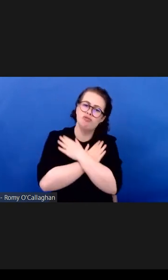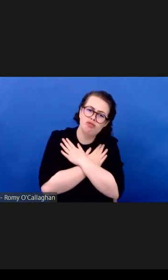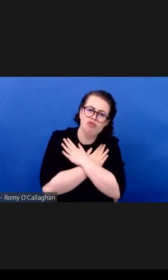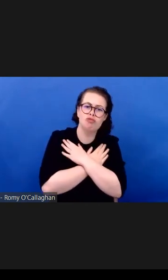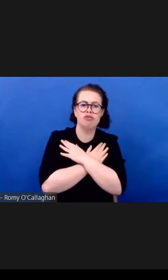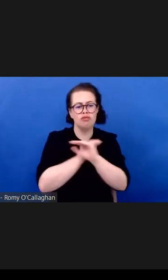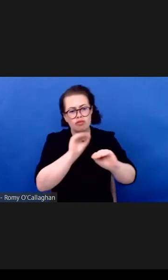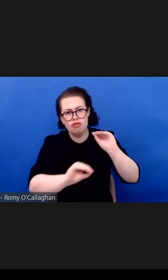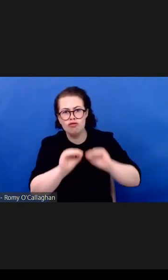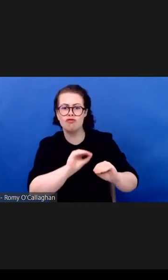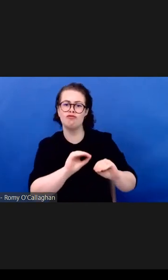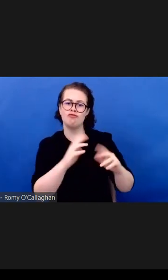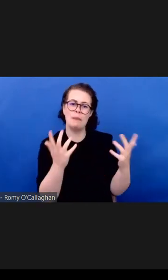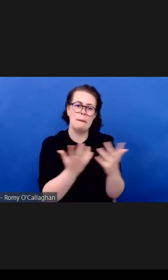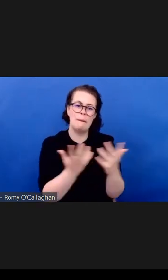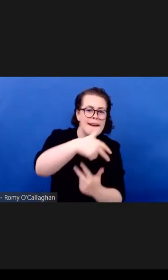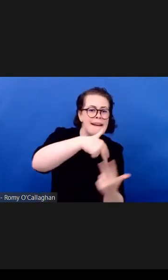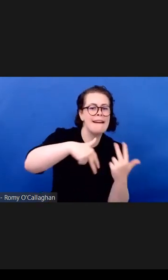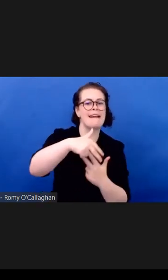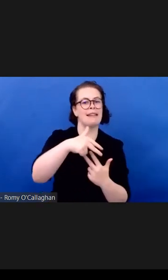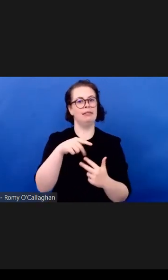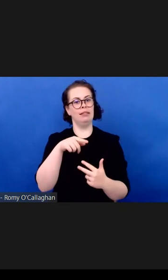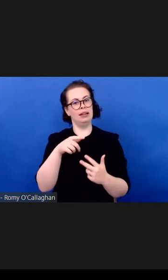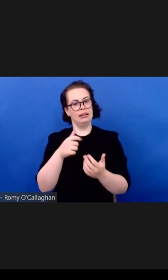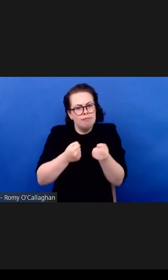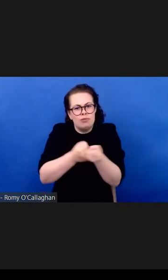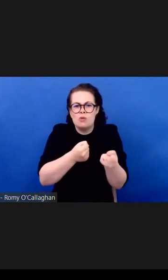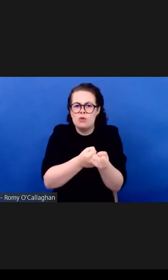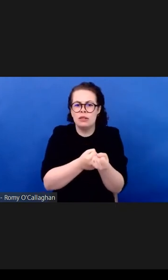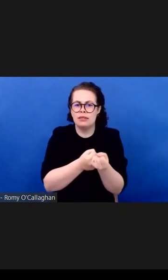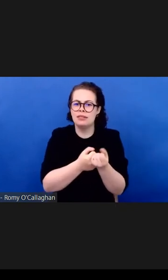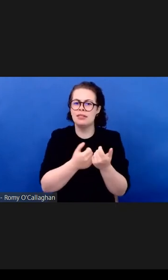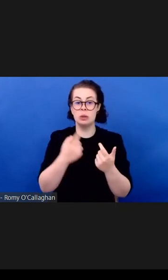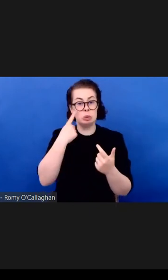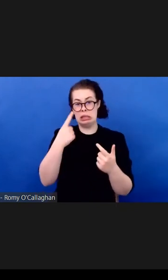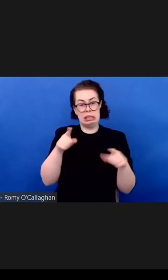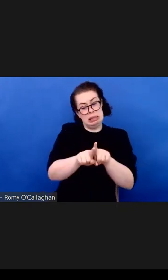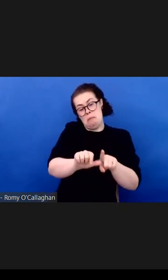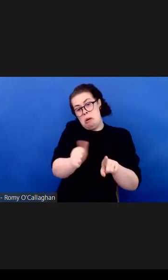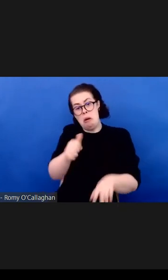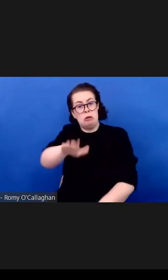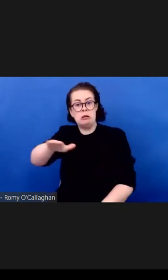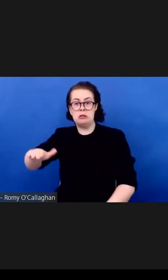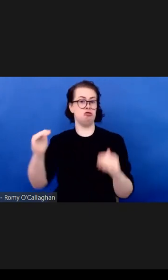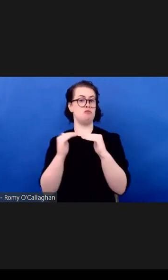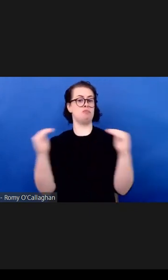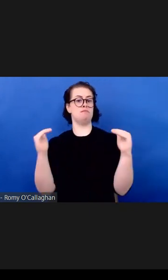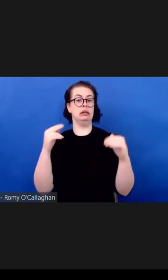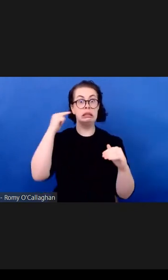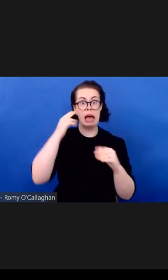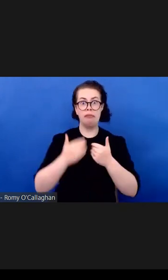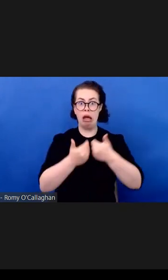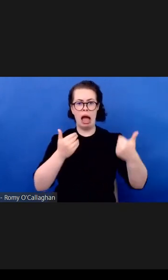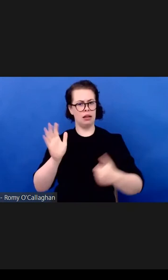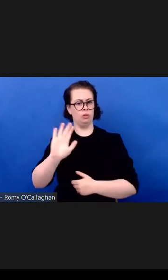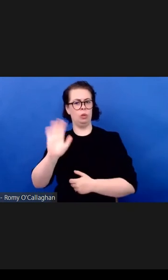আদর করুন, তাদেরকেও কাছে টেনে নিন, দেখবেন ওদের মতন ওরাও যেভাবে পড়াশোনা করছে এও সেইভাবে পড়াশোনা করবে, ওদের মতন এও